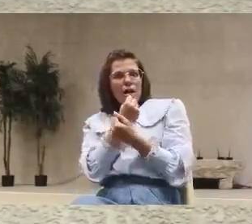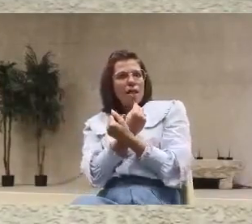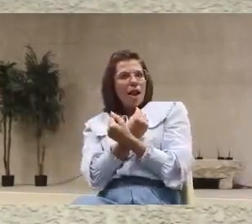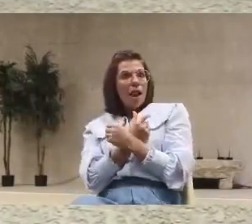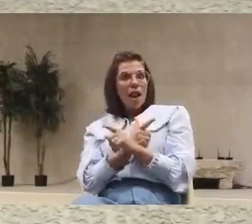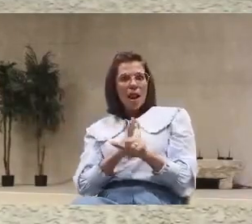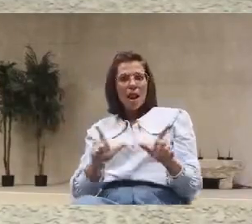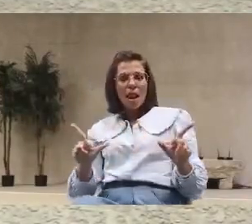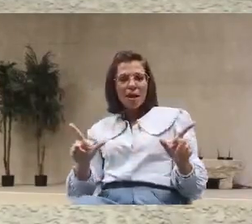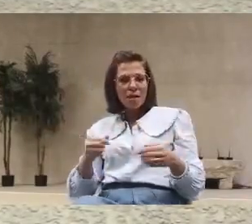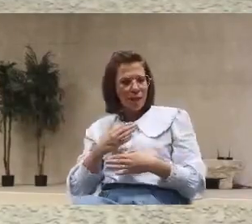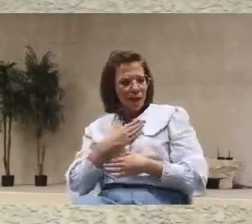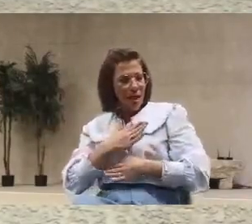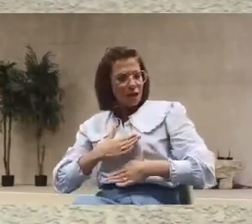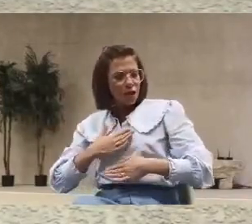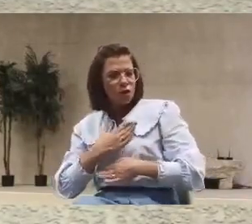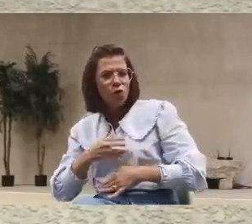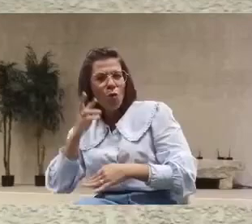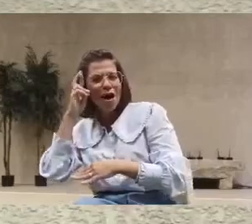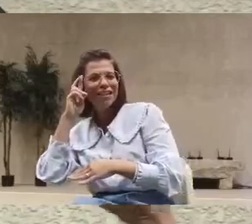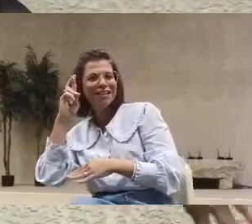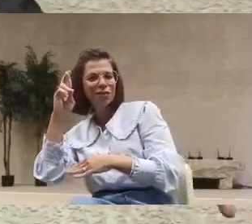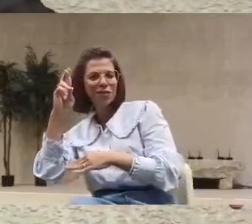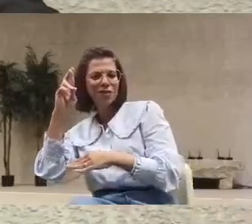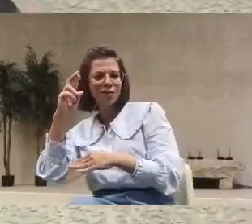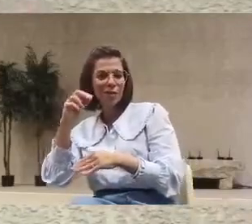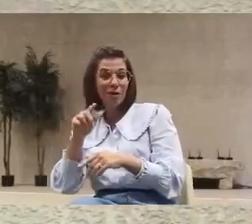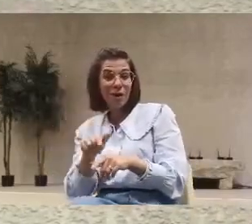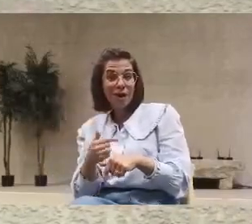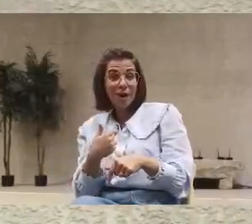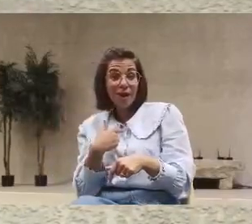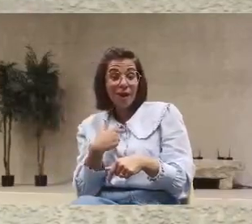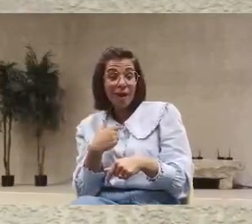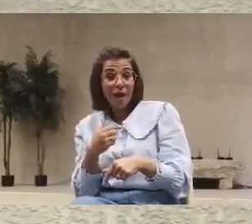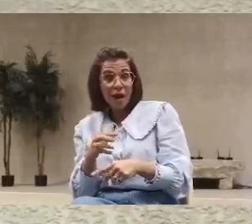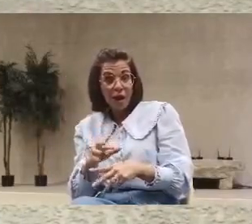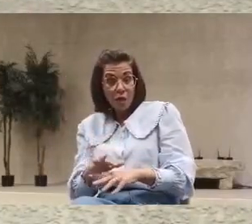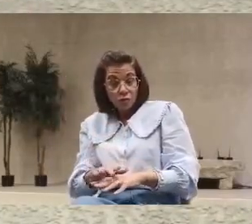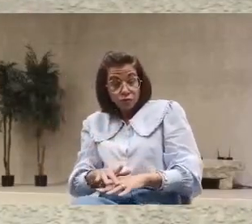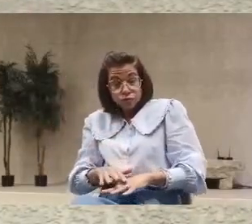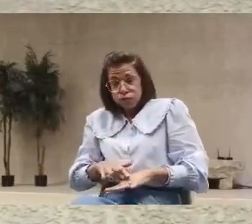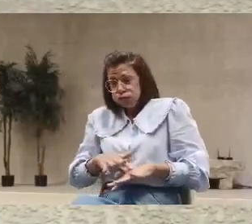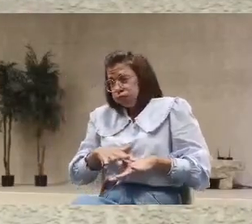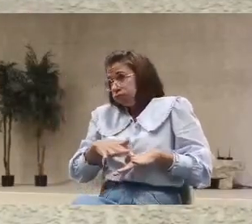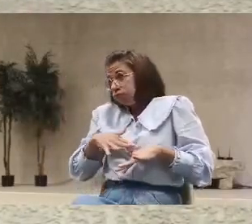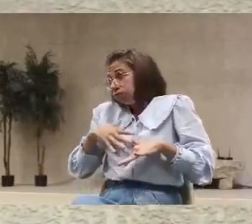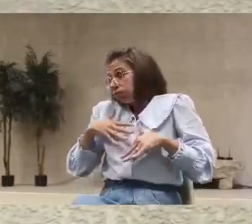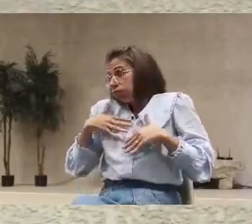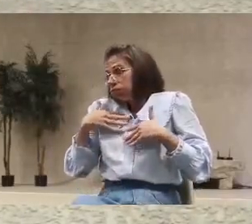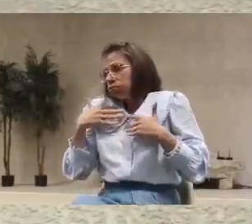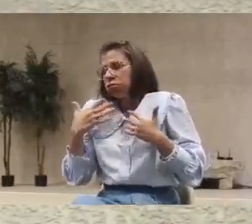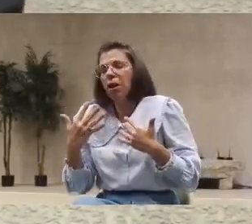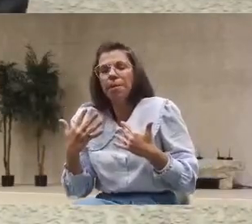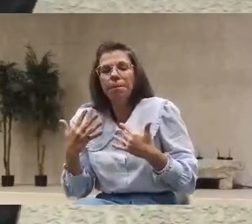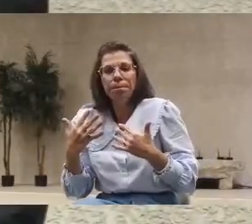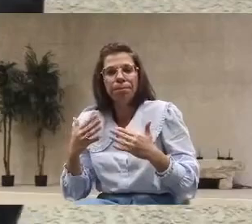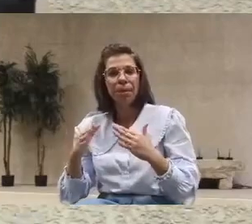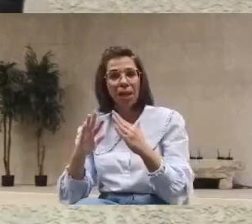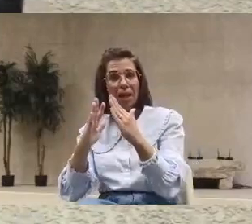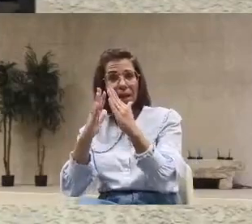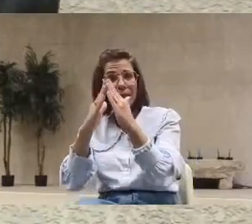Seigneur elle a été libérée pardonnée chemin faisant vers sa tombe